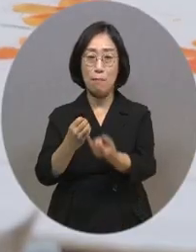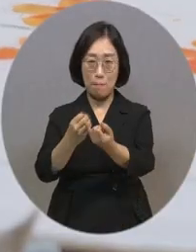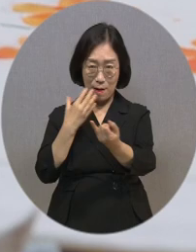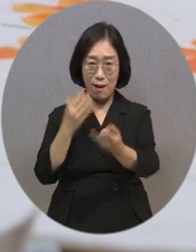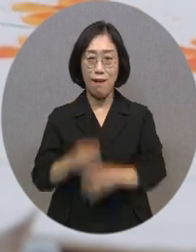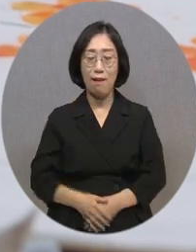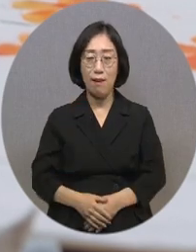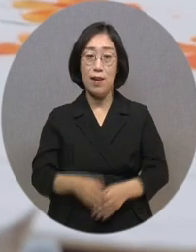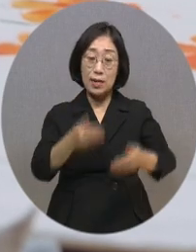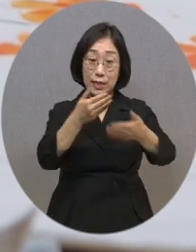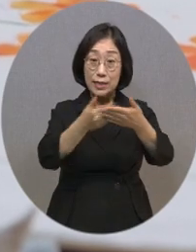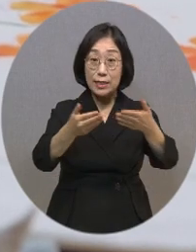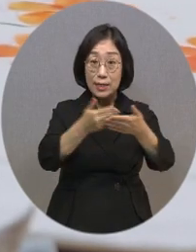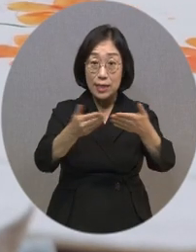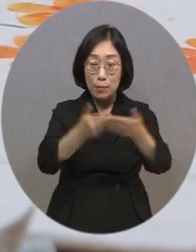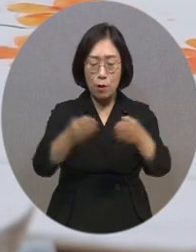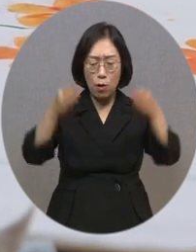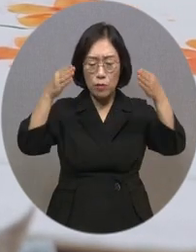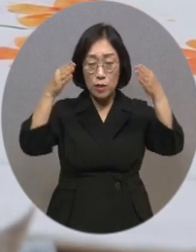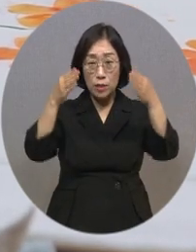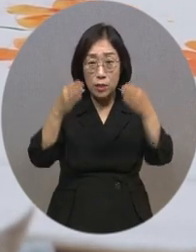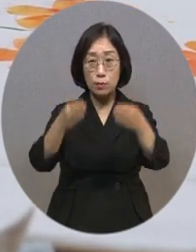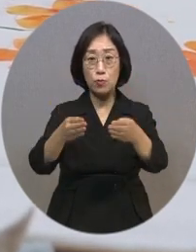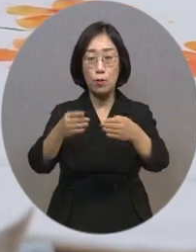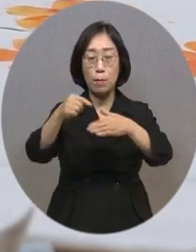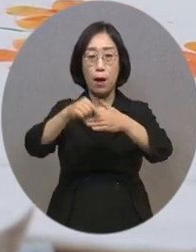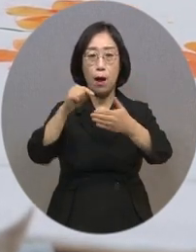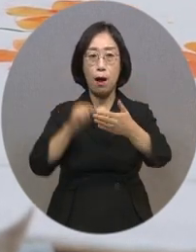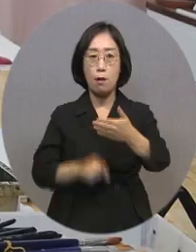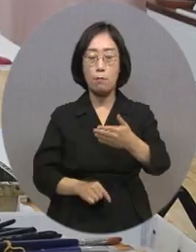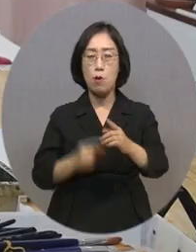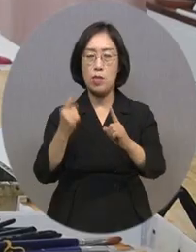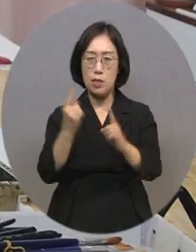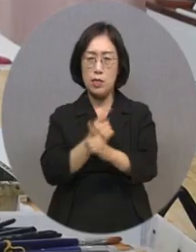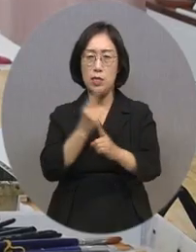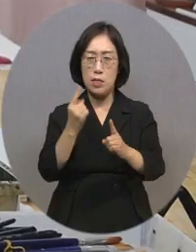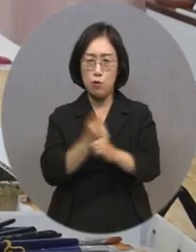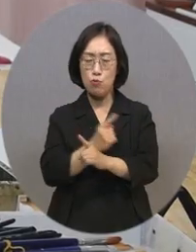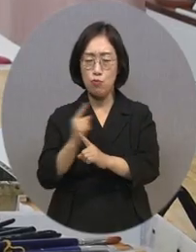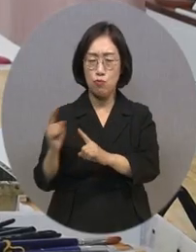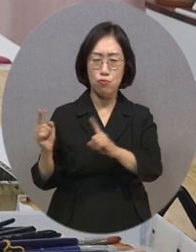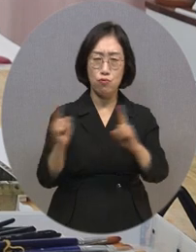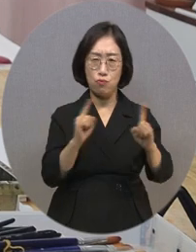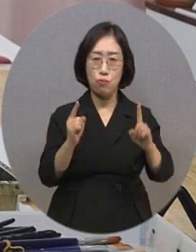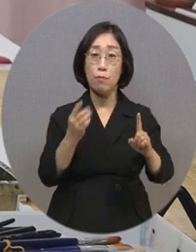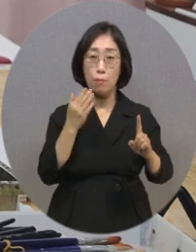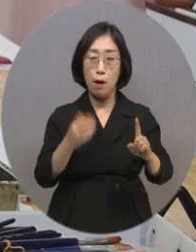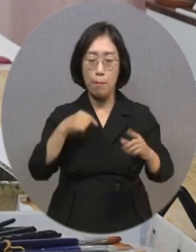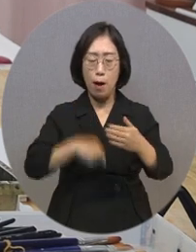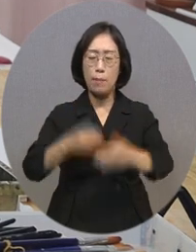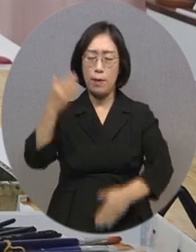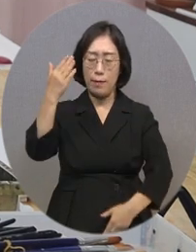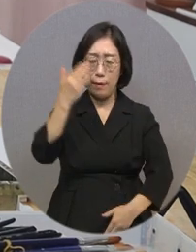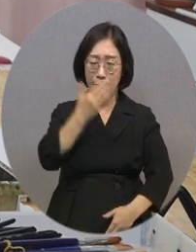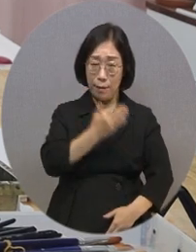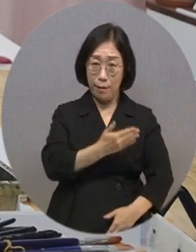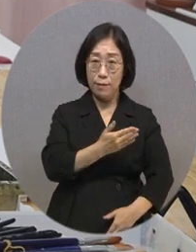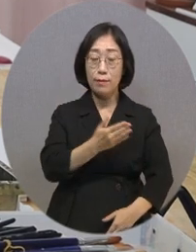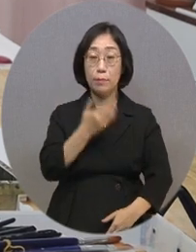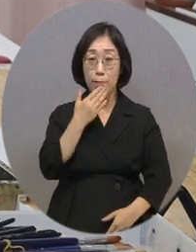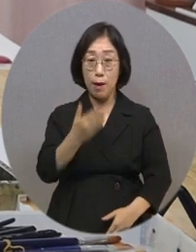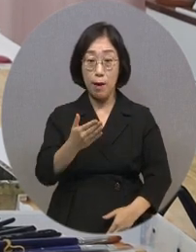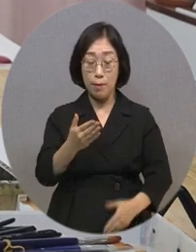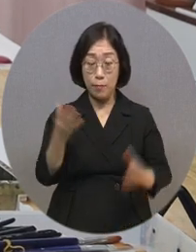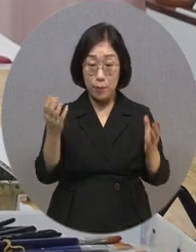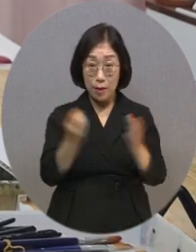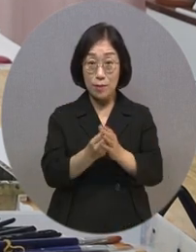그림을 그리며 집중하는 시간은 마음의 치유의 순간을 가져다주고 정화된 마음으로 완성된